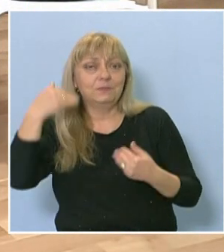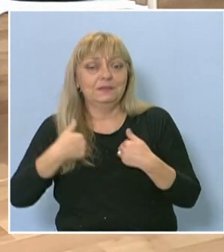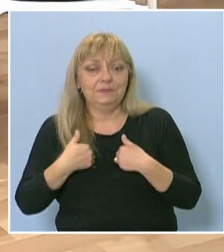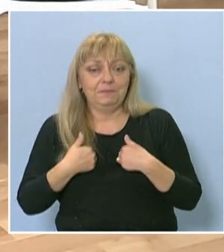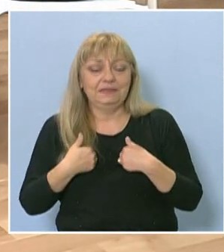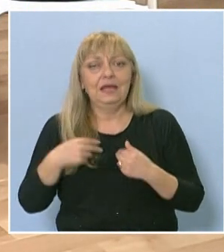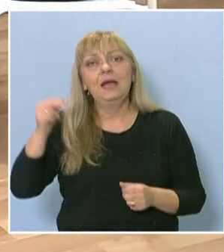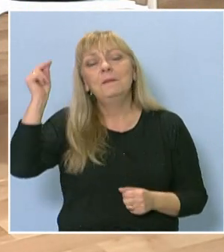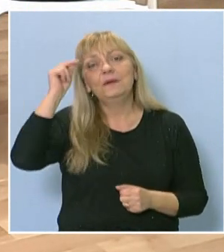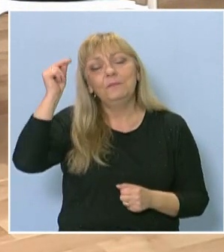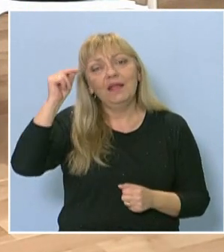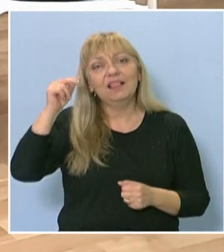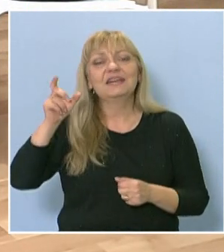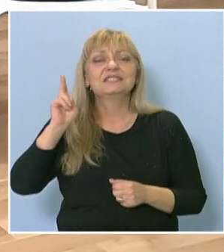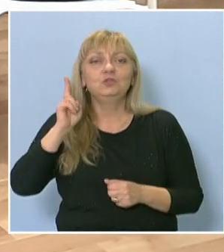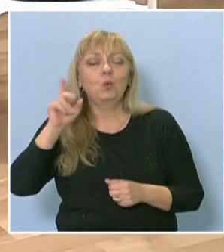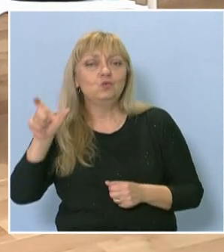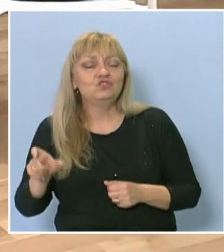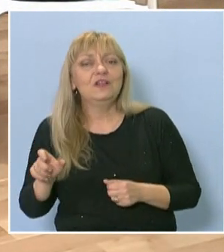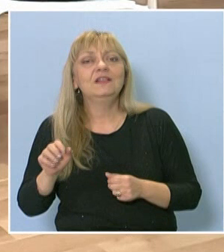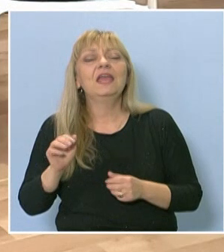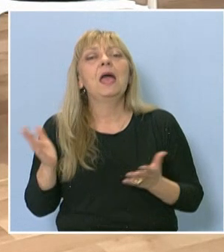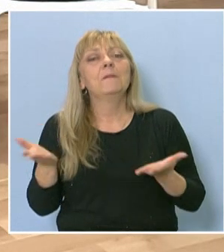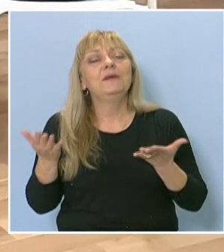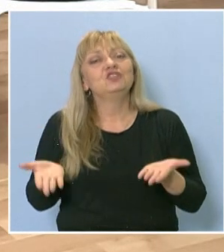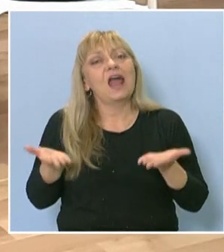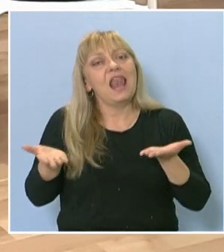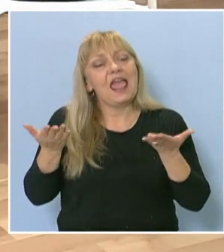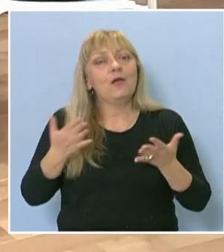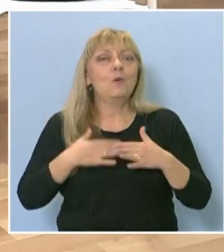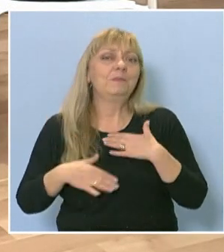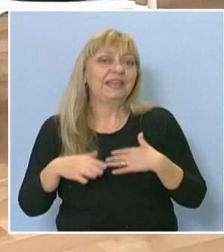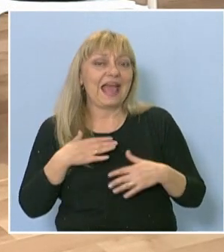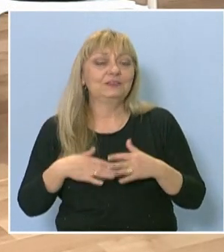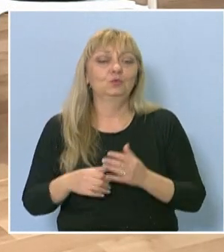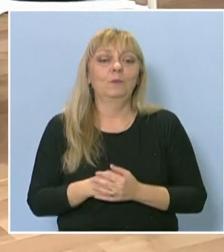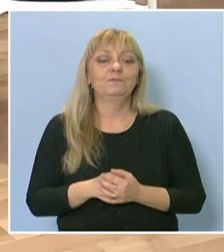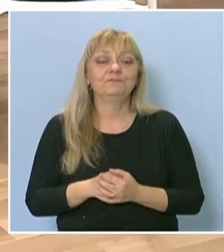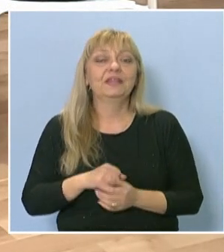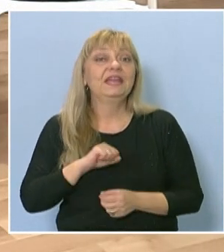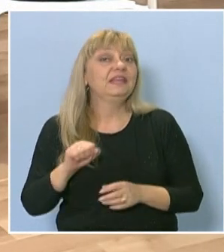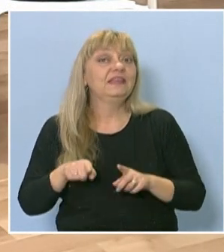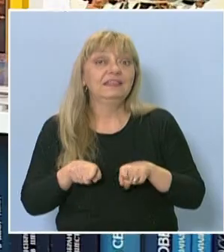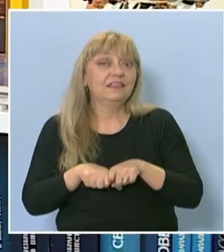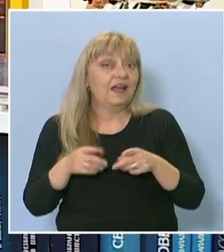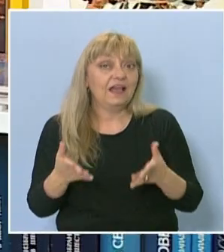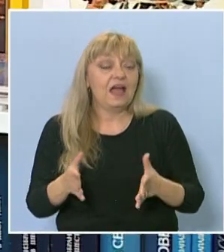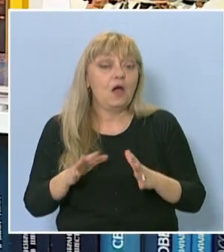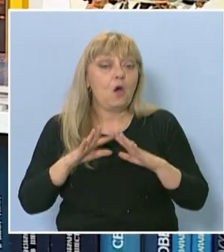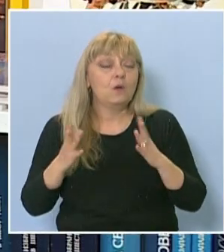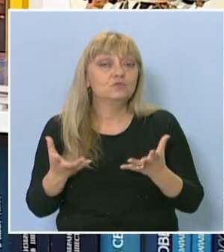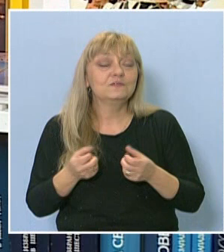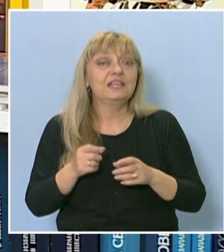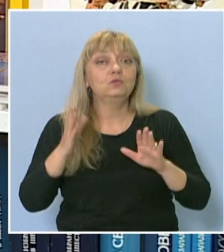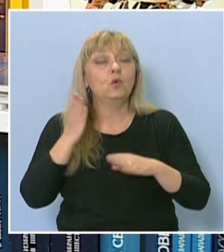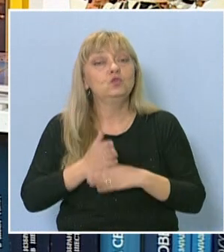българките беше много по-така лежерно, по-приятно. И така, общо взето, до седми